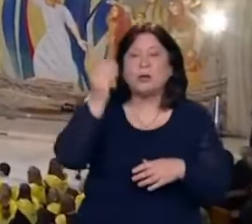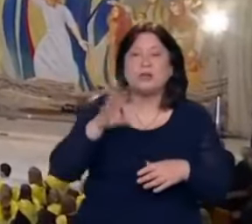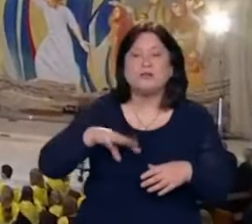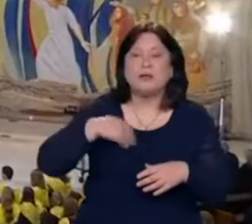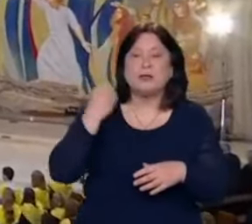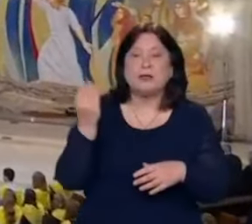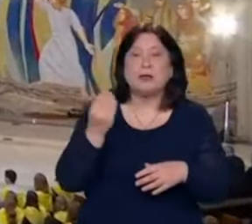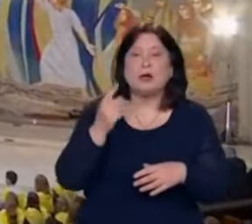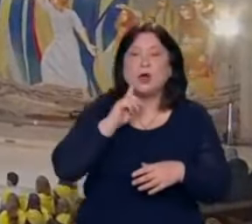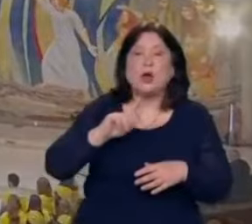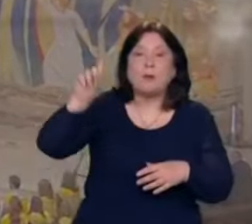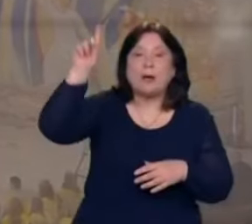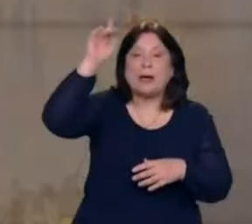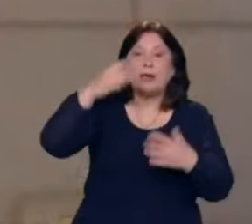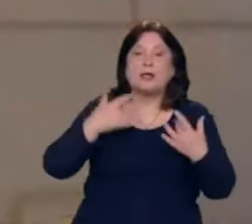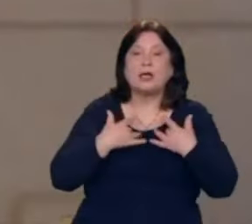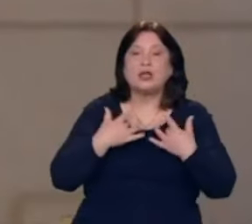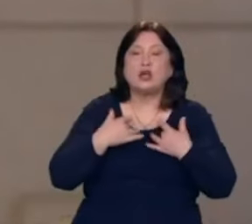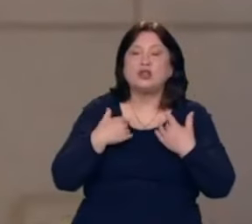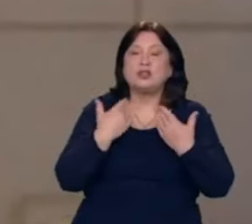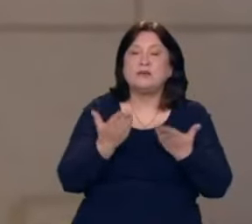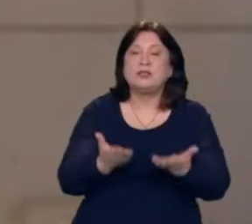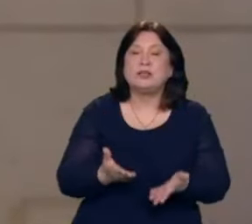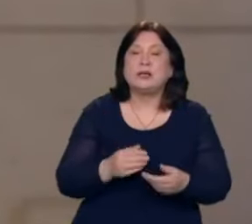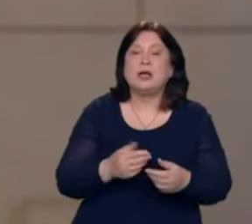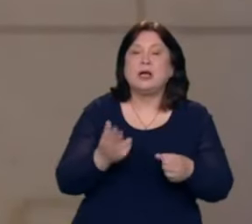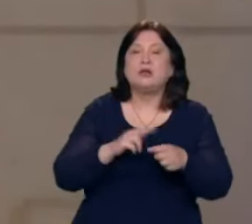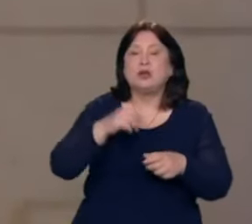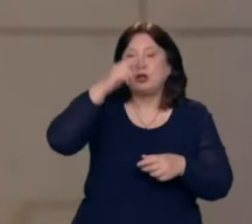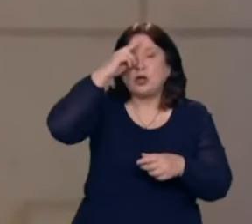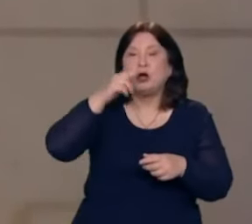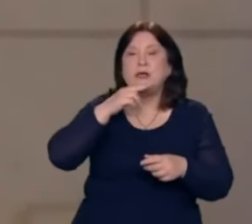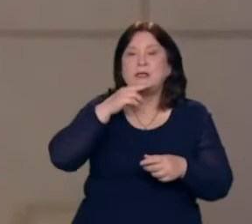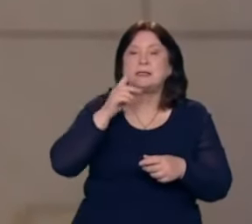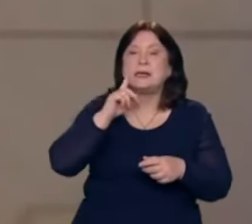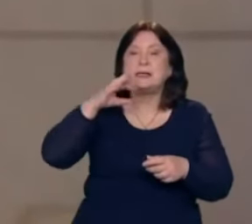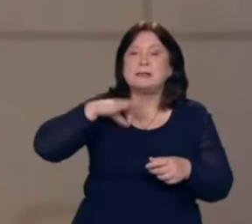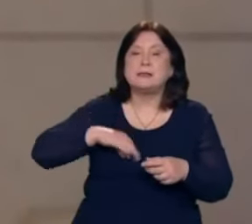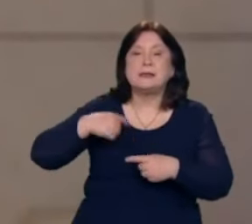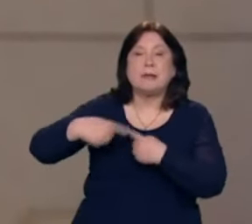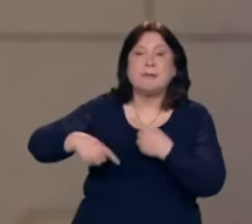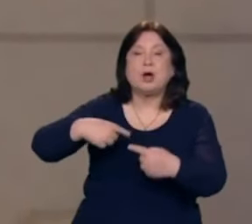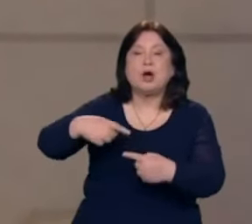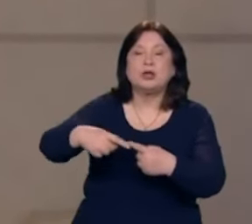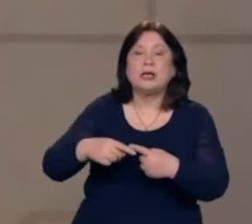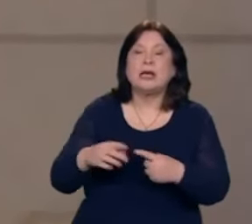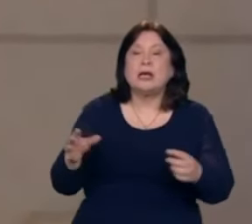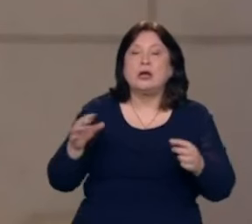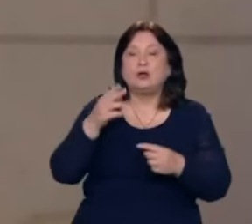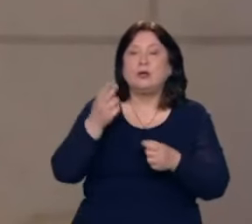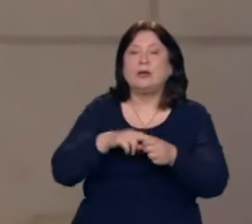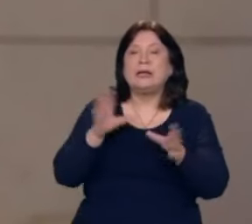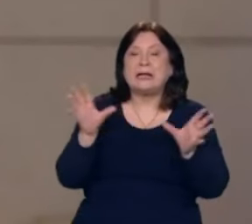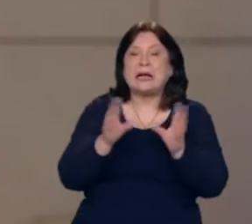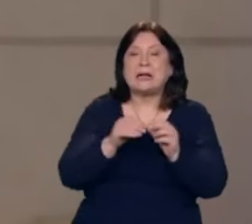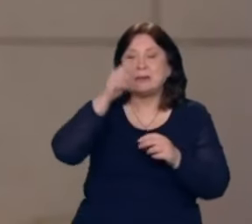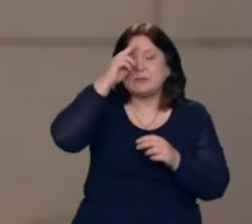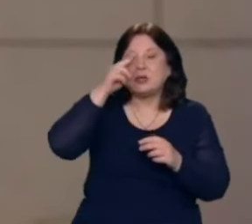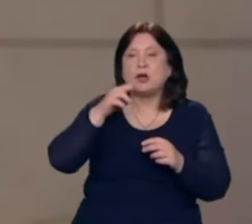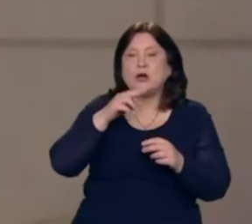pana i ożywiciela który od ojca i syna pochodzi Który z ojcem i synem